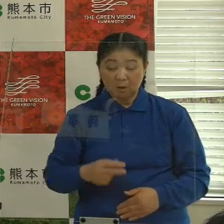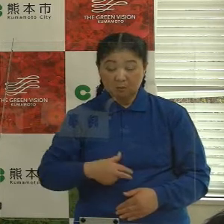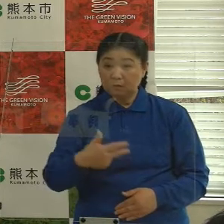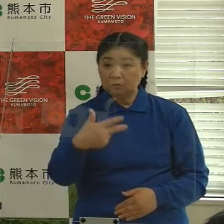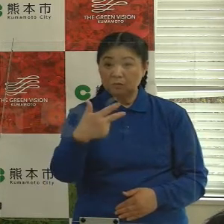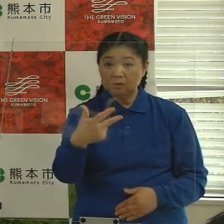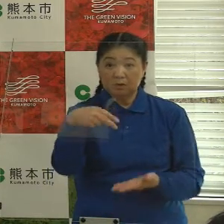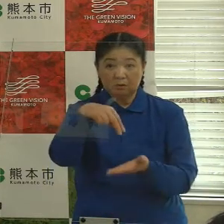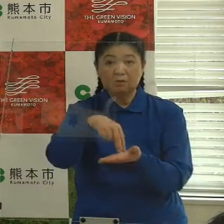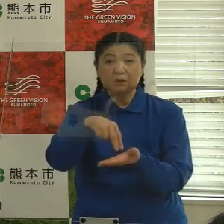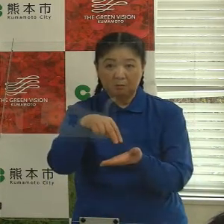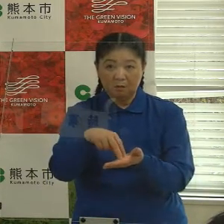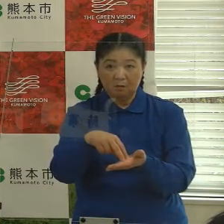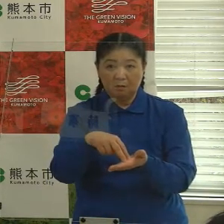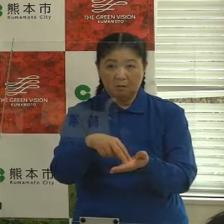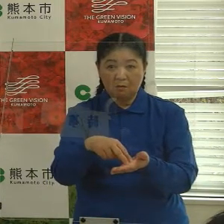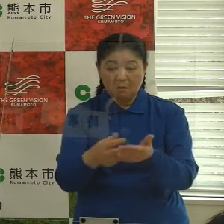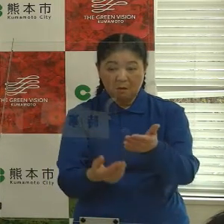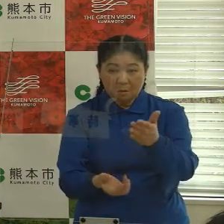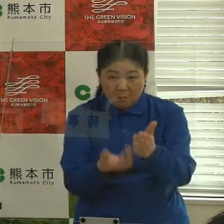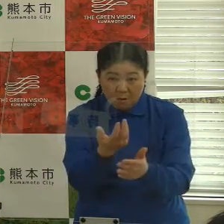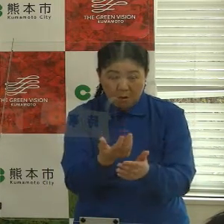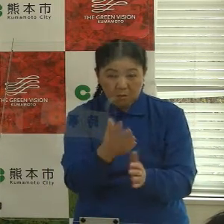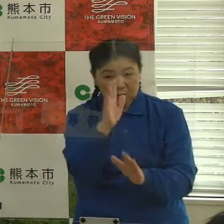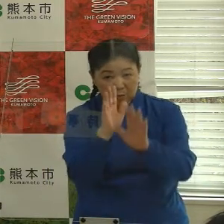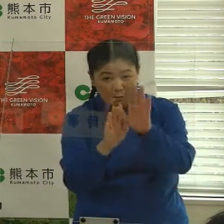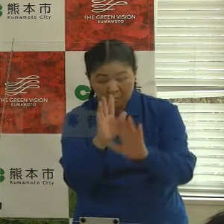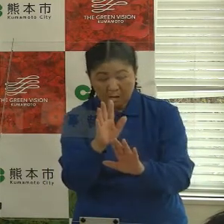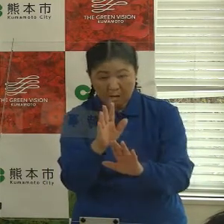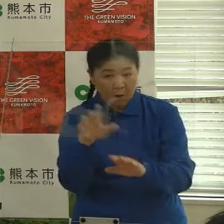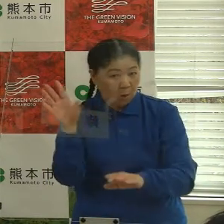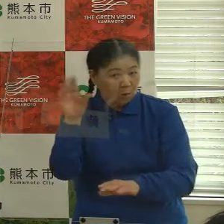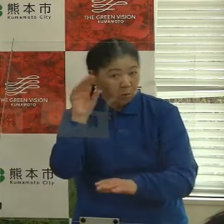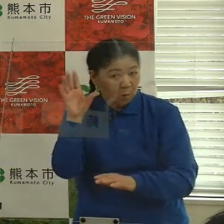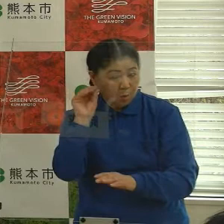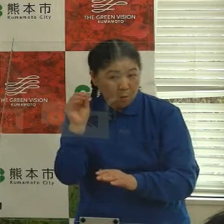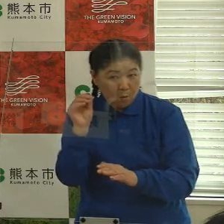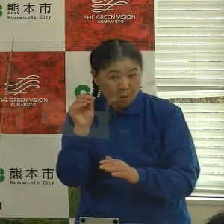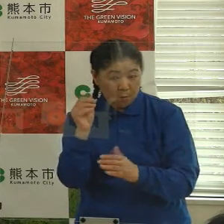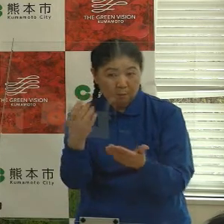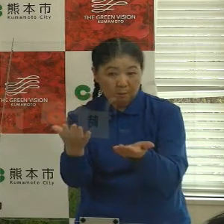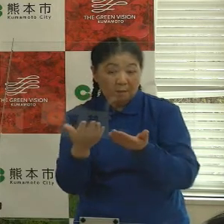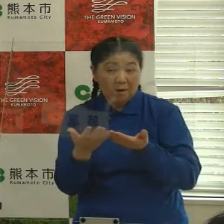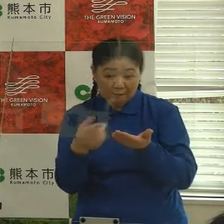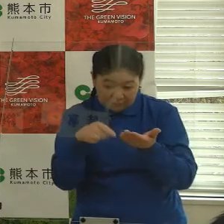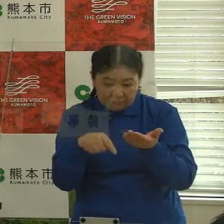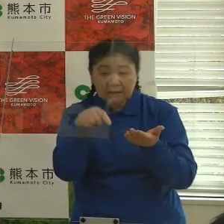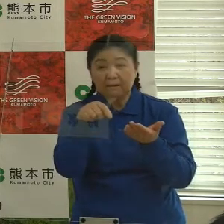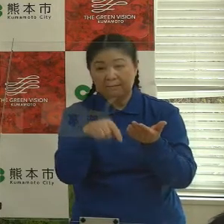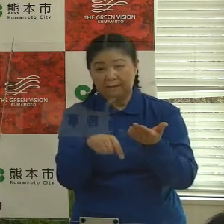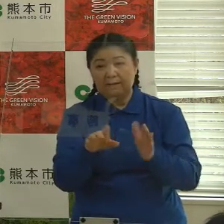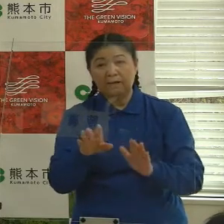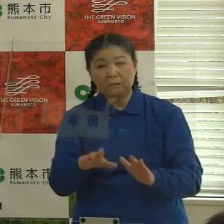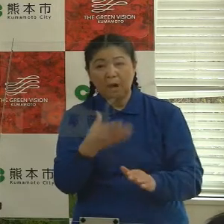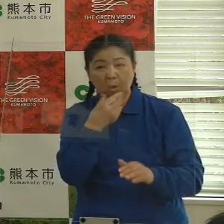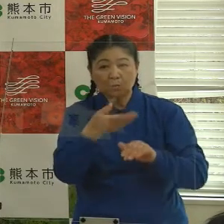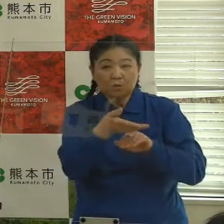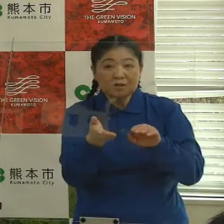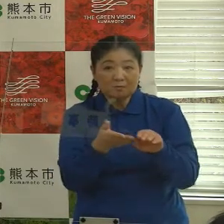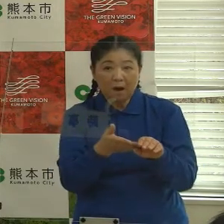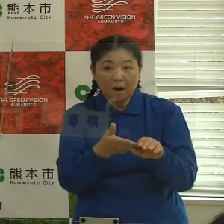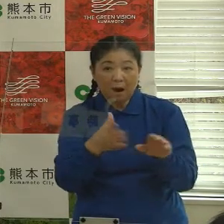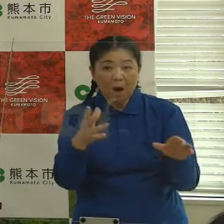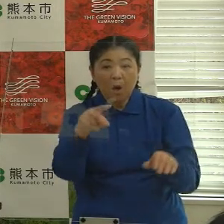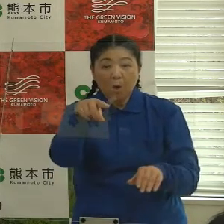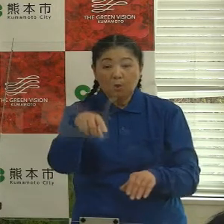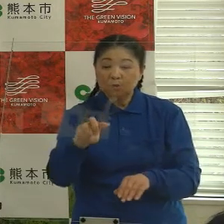たしましては発災直後から被災状況等について情報収集を行いますとともに現在福島県相